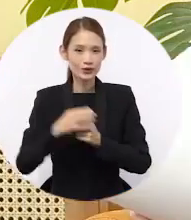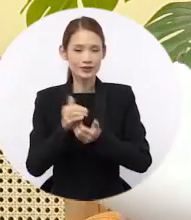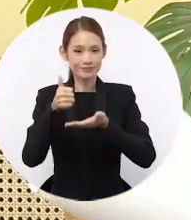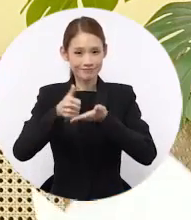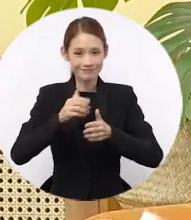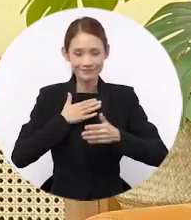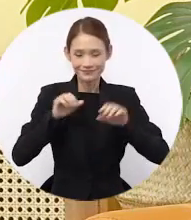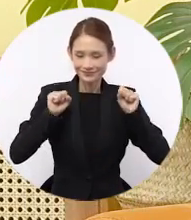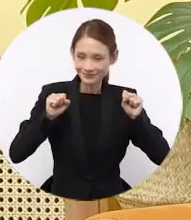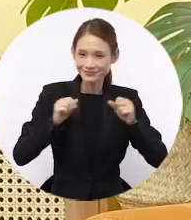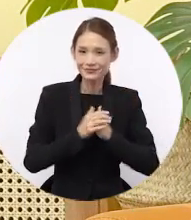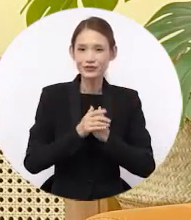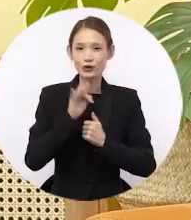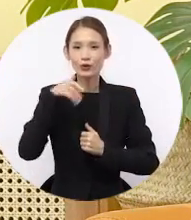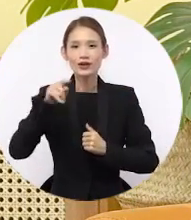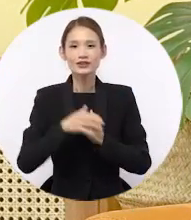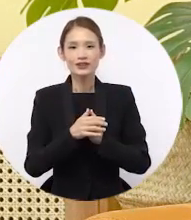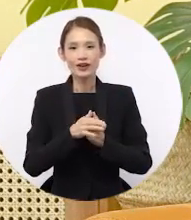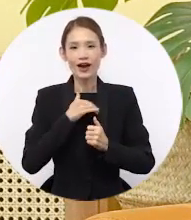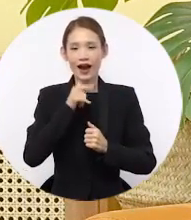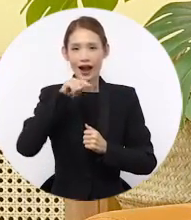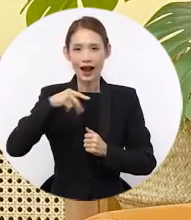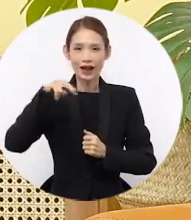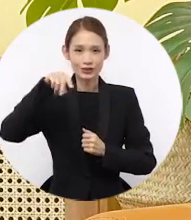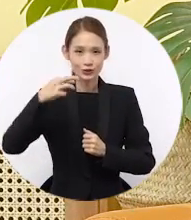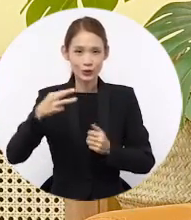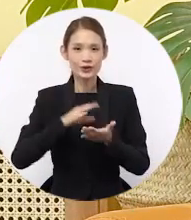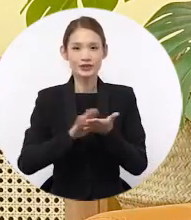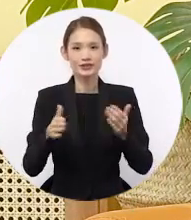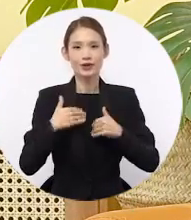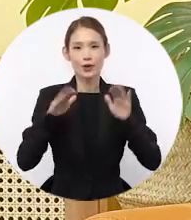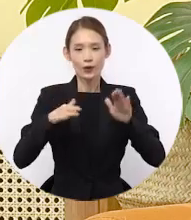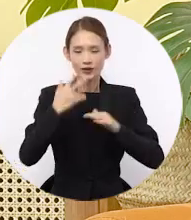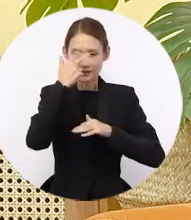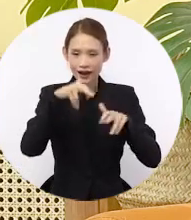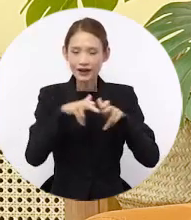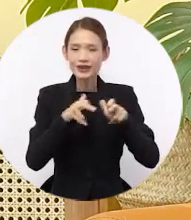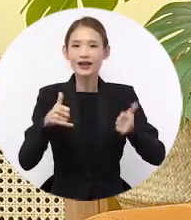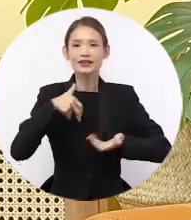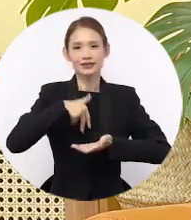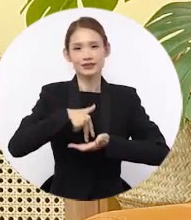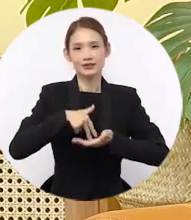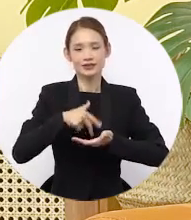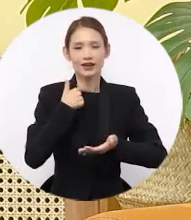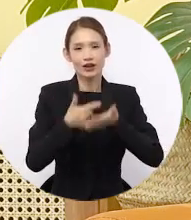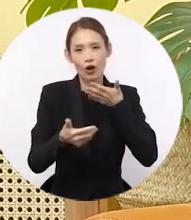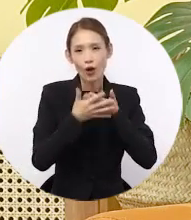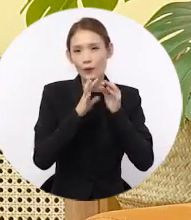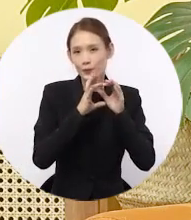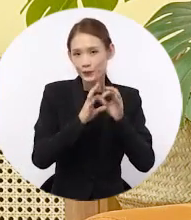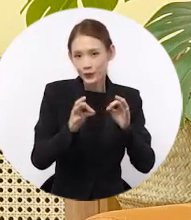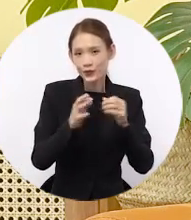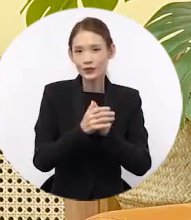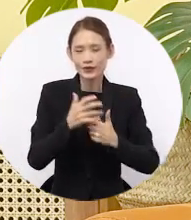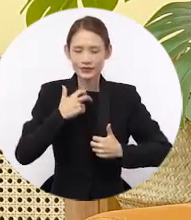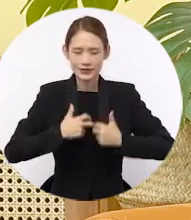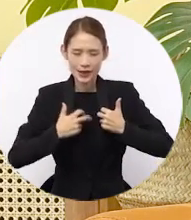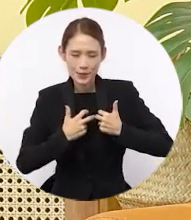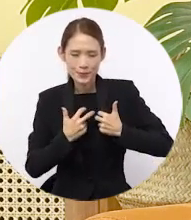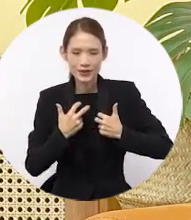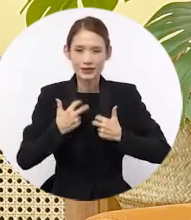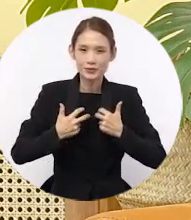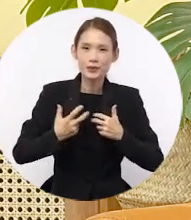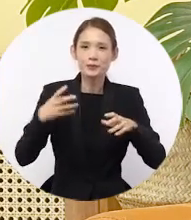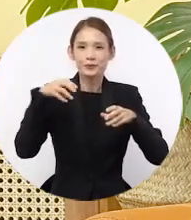오셨고요. 네, 안녕하세요. 저는 원샷 한솔 채널의 한솔입니다. 오늘 제가 또 시각장애인 당사자로서 저의 경험을 곁들여서